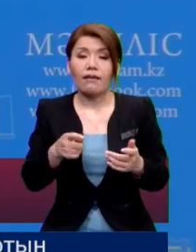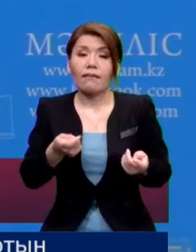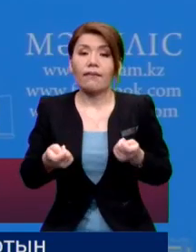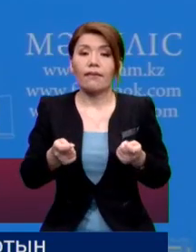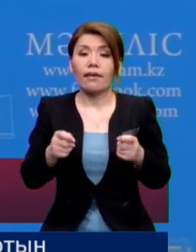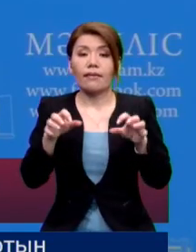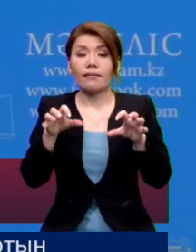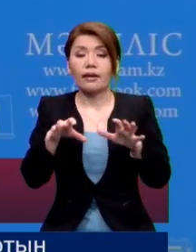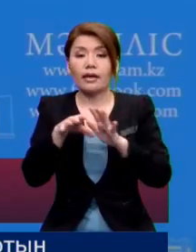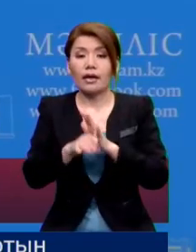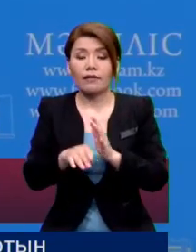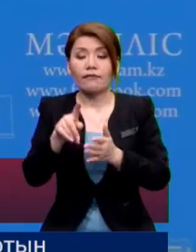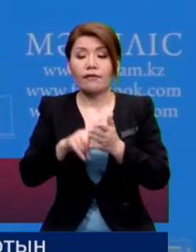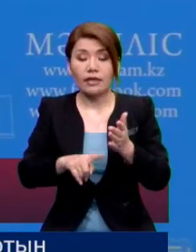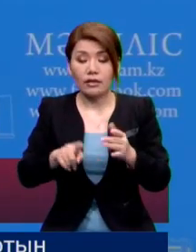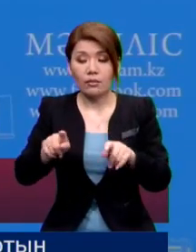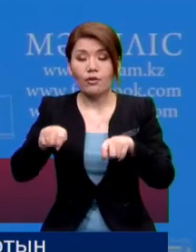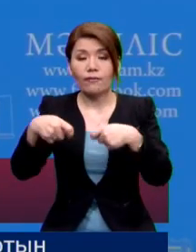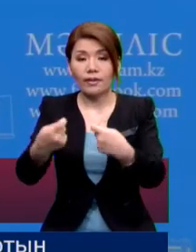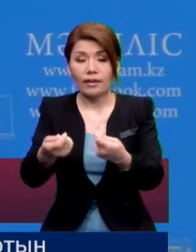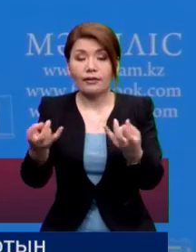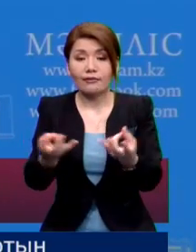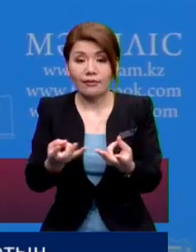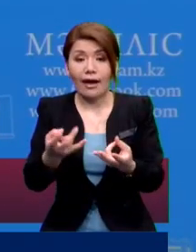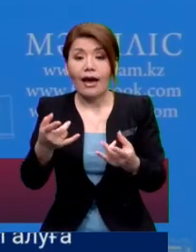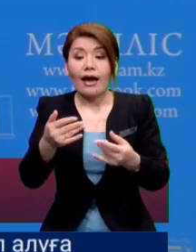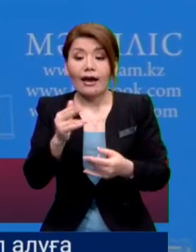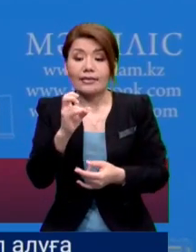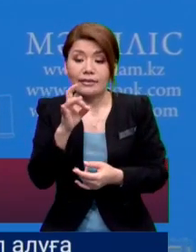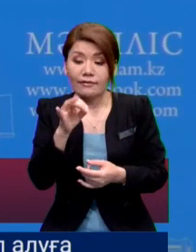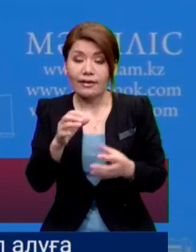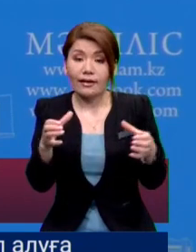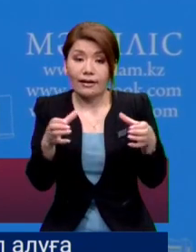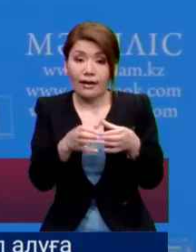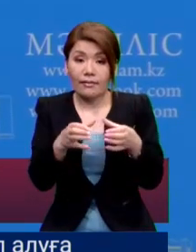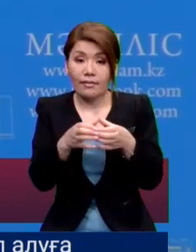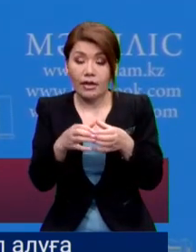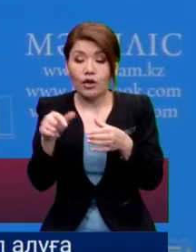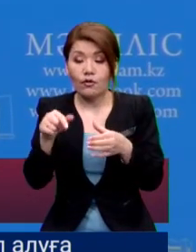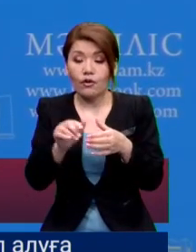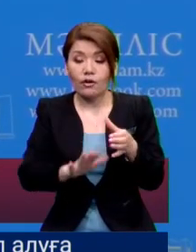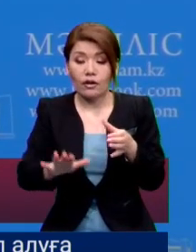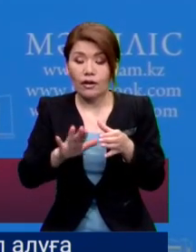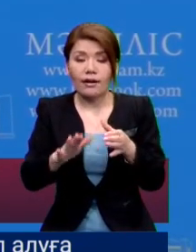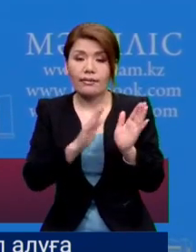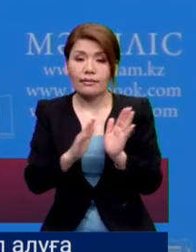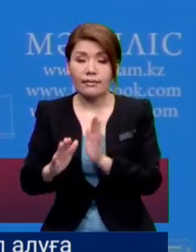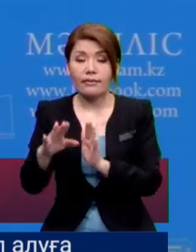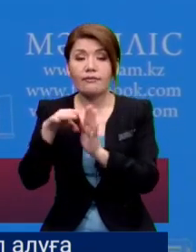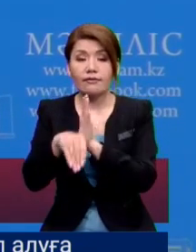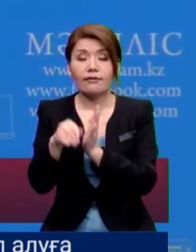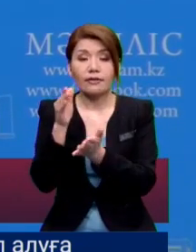сервистік компанияларға беру керек. Ал сервистік компаниялар, олар біздің реттеу аясымызға жатады, сол себептен